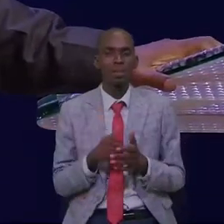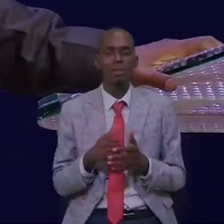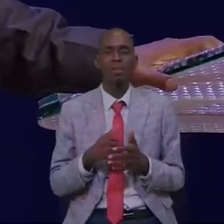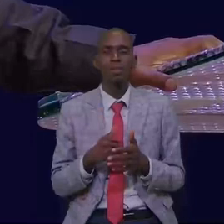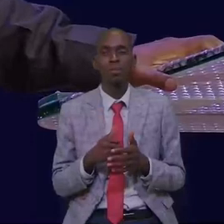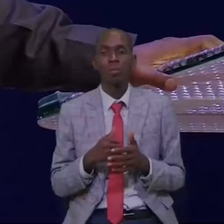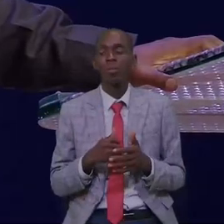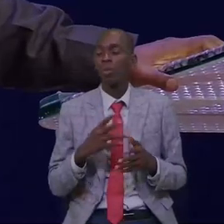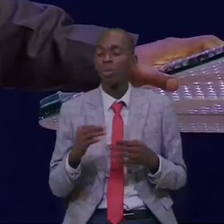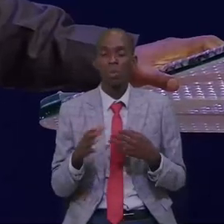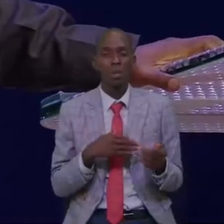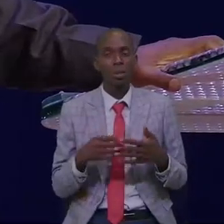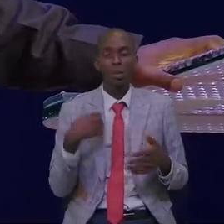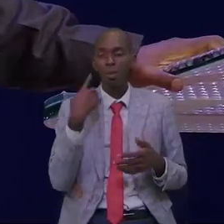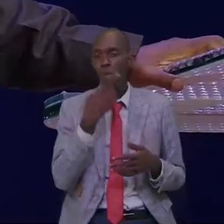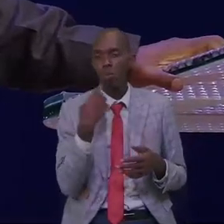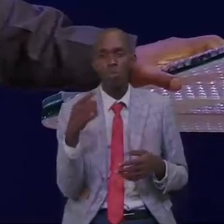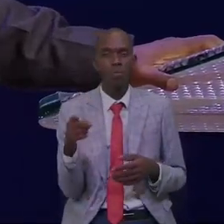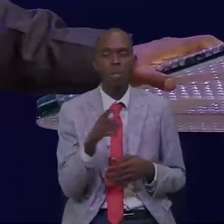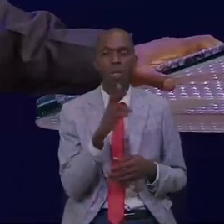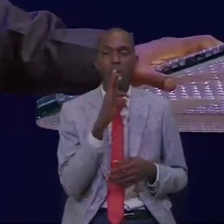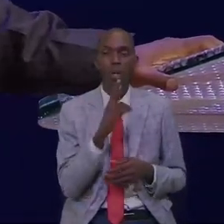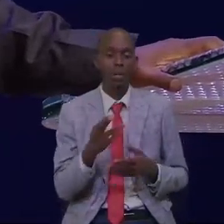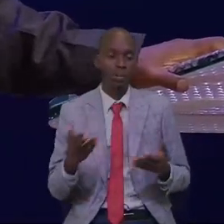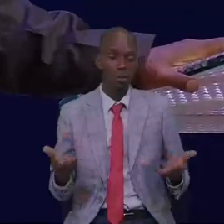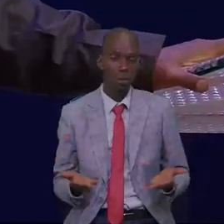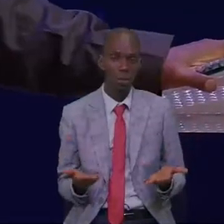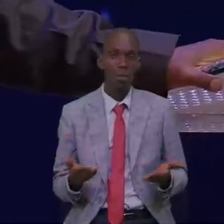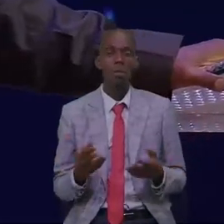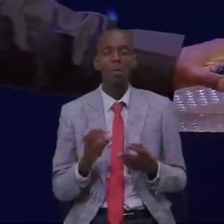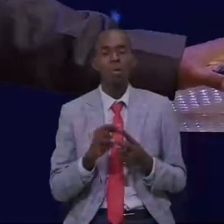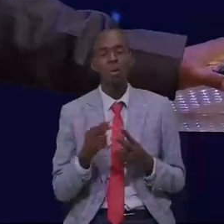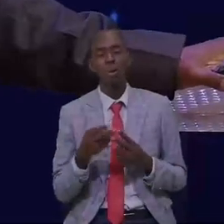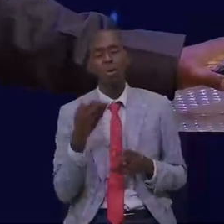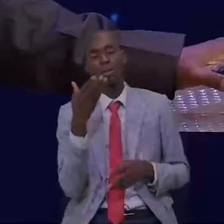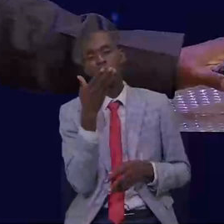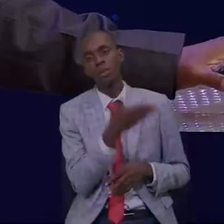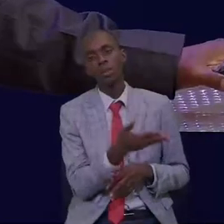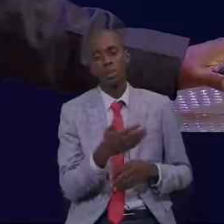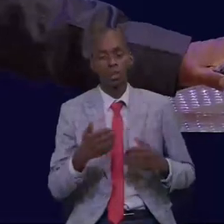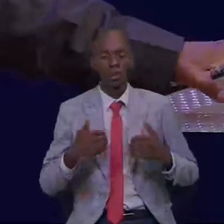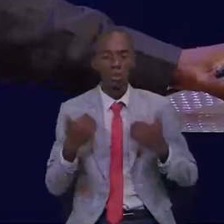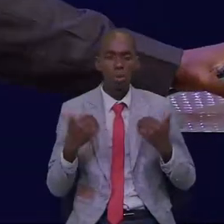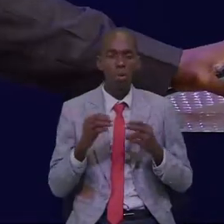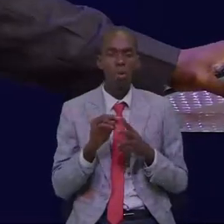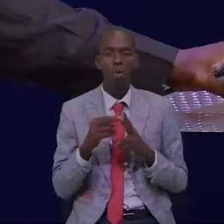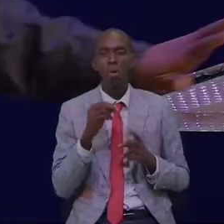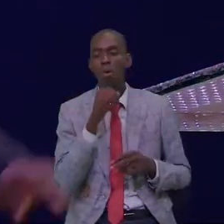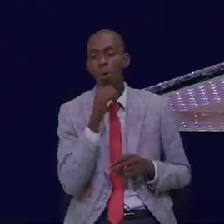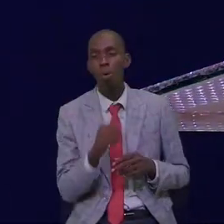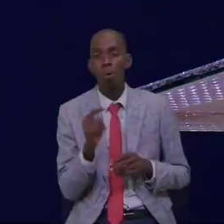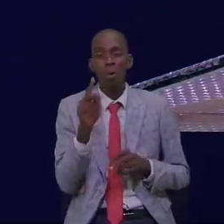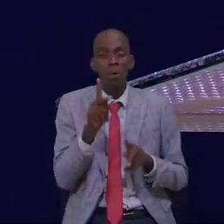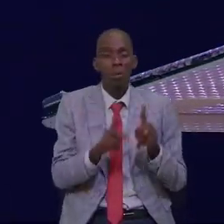quatre, 50 ans, pour toute l'éternité. Qui qu'il soit, ici ou là-bas,